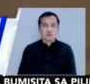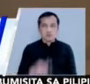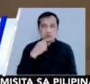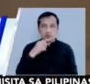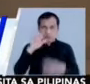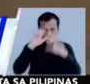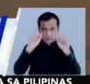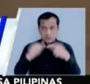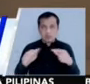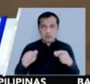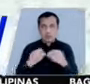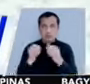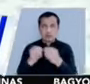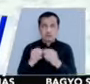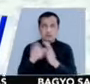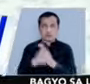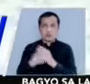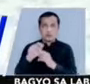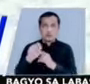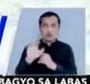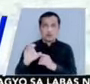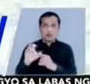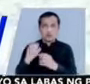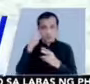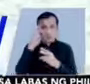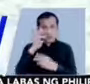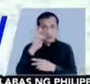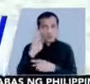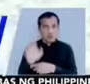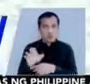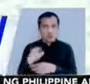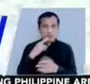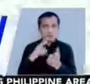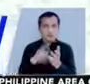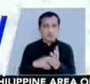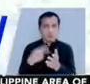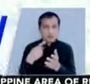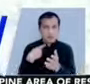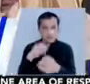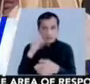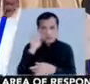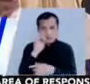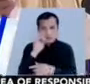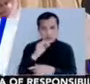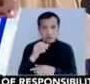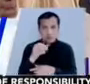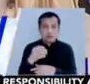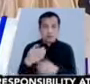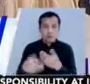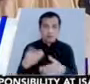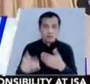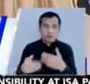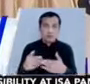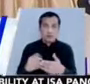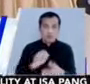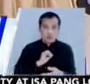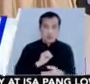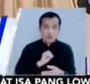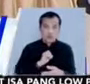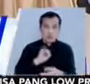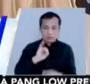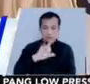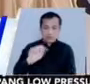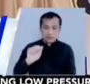Crime Commission o PAOC, mas nakababahala ang mga report na may mga Pinoy na rin nagpapatakbo ng sarili nilang illegal na